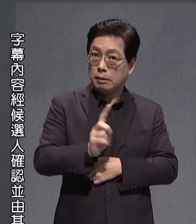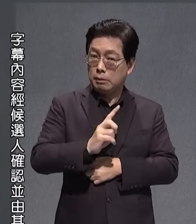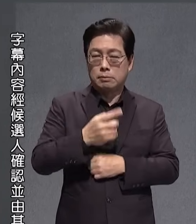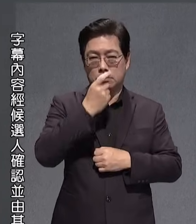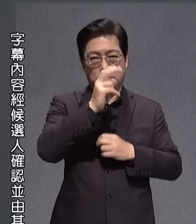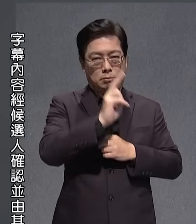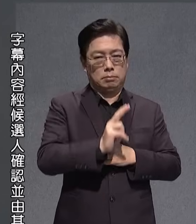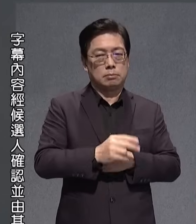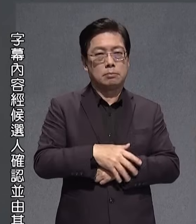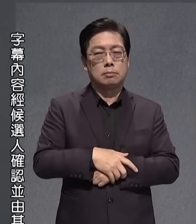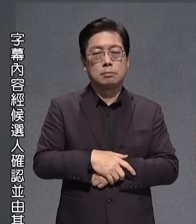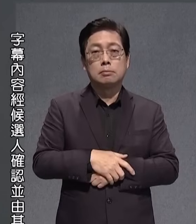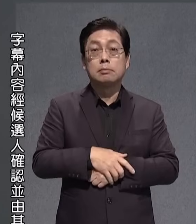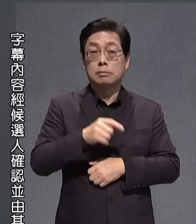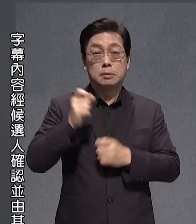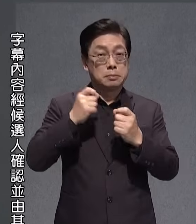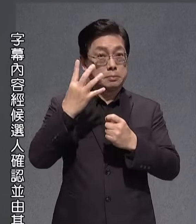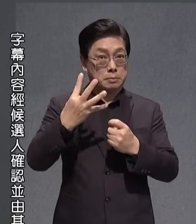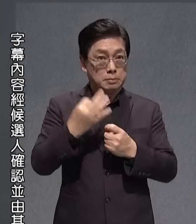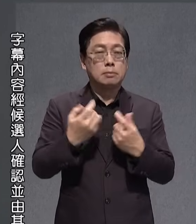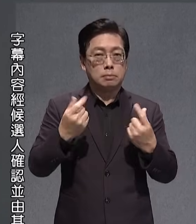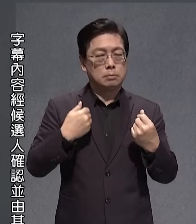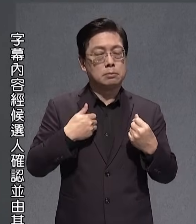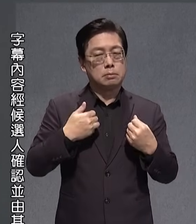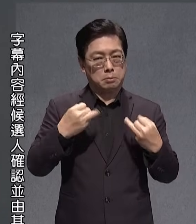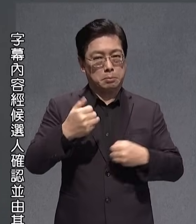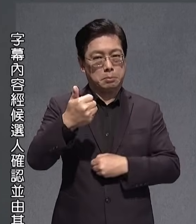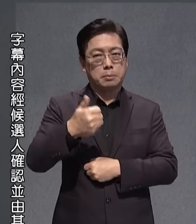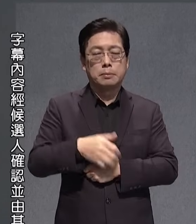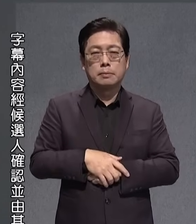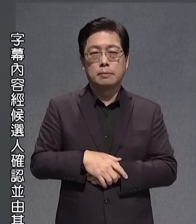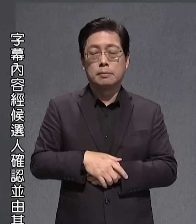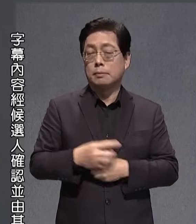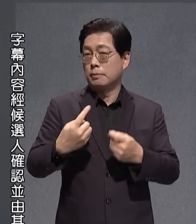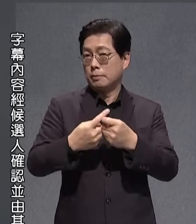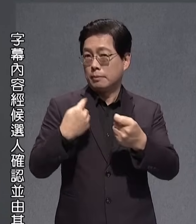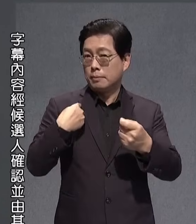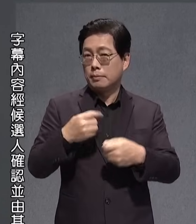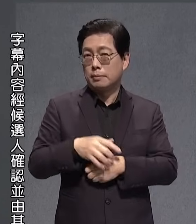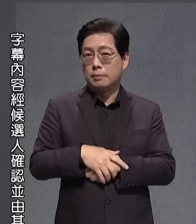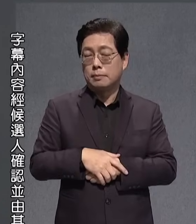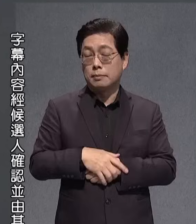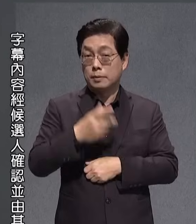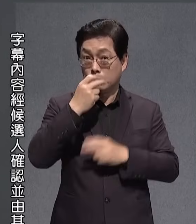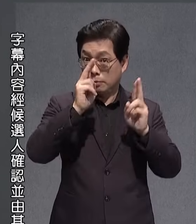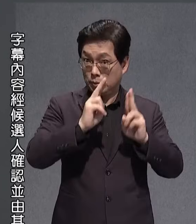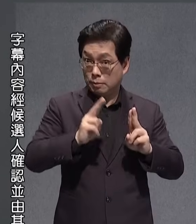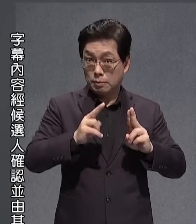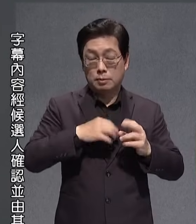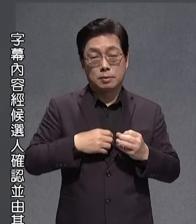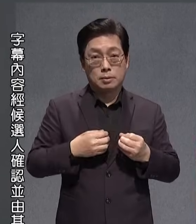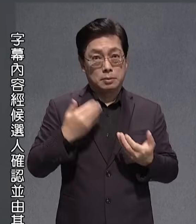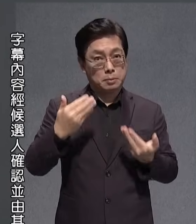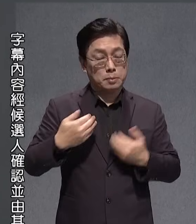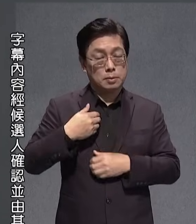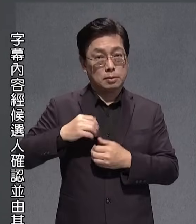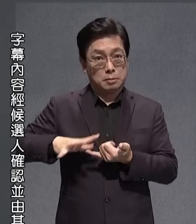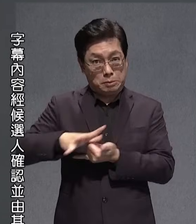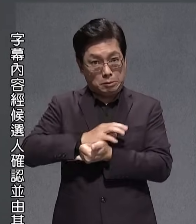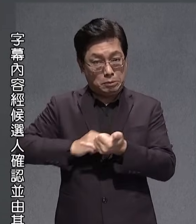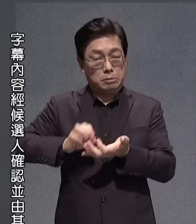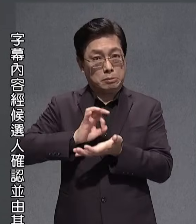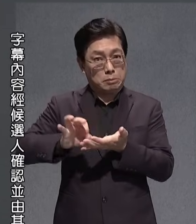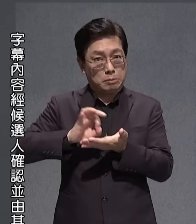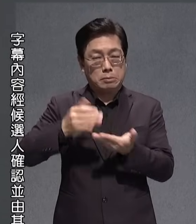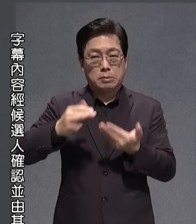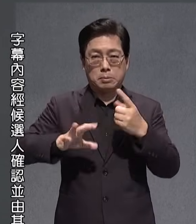绿能产业，在这几年来也相当的成果。我们在去年绿能的发电已经占台湾发电占